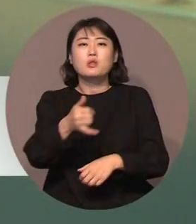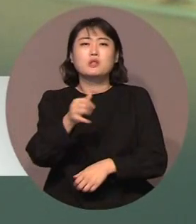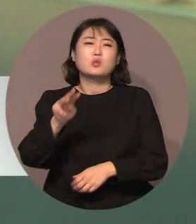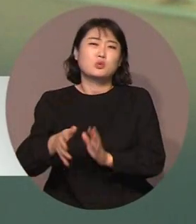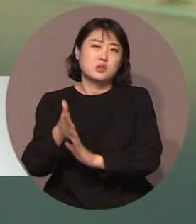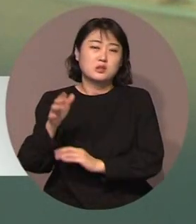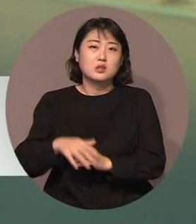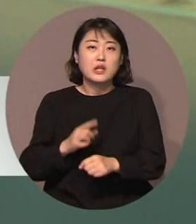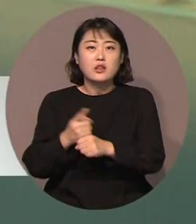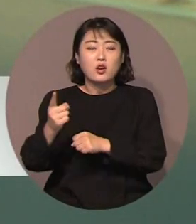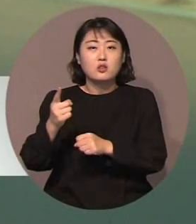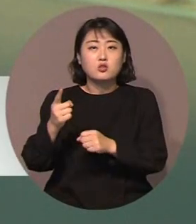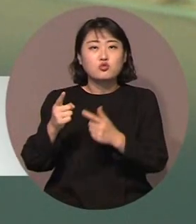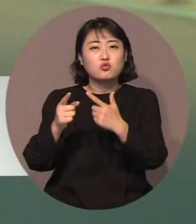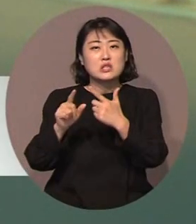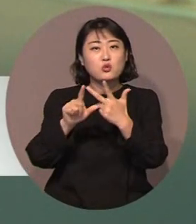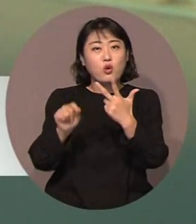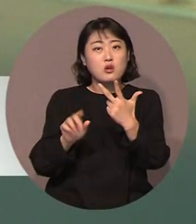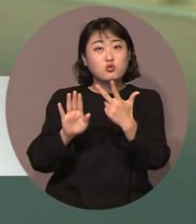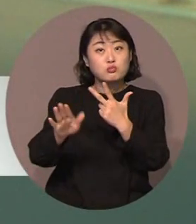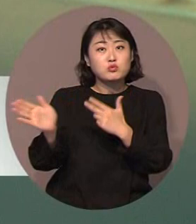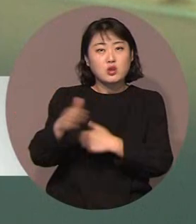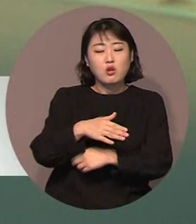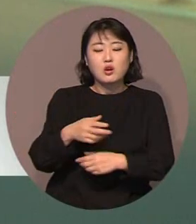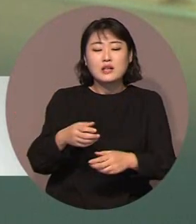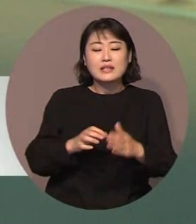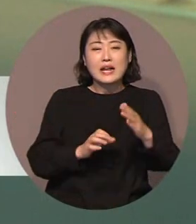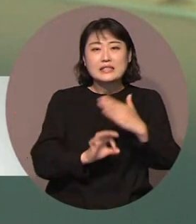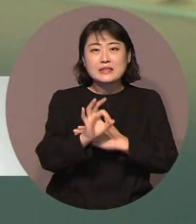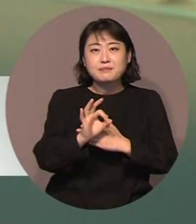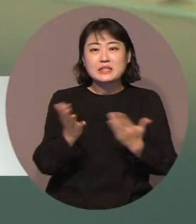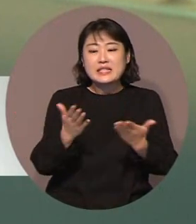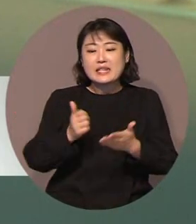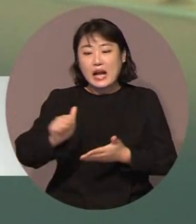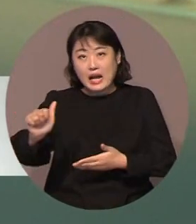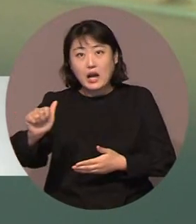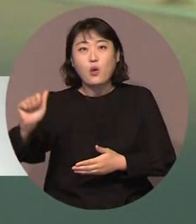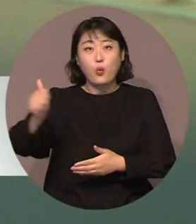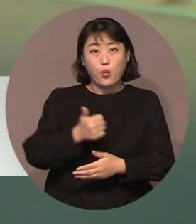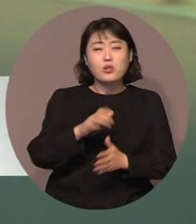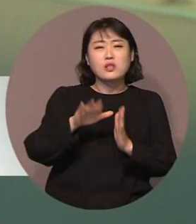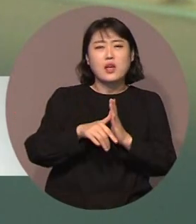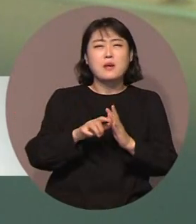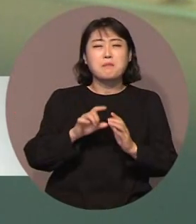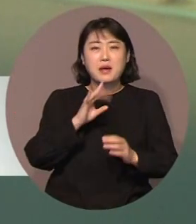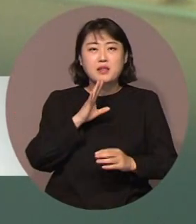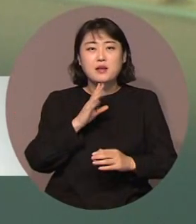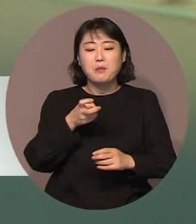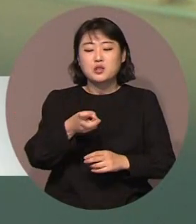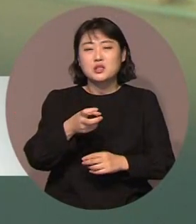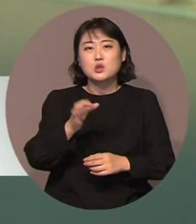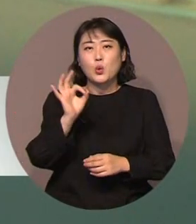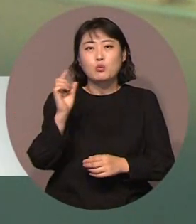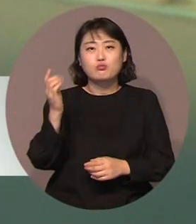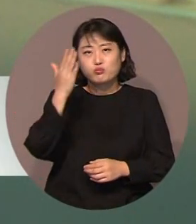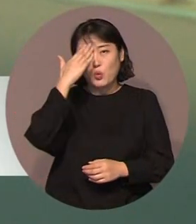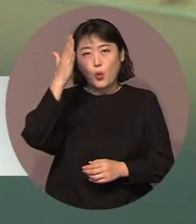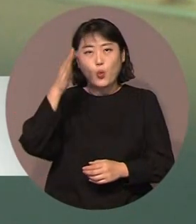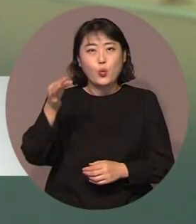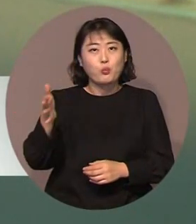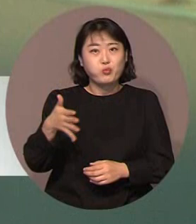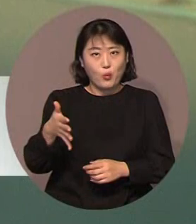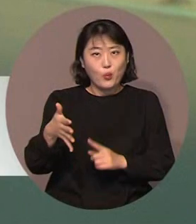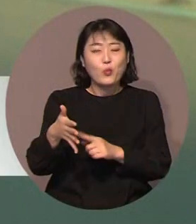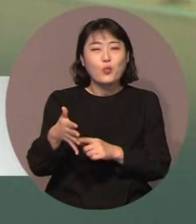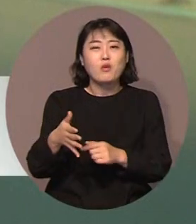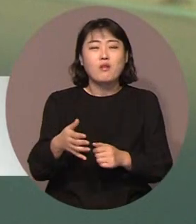세종시가 내년 하반기부터 출퇴근 시간대만이라도 버스 요금을 무료화해 승용차 통행량을 줄이기로 했습니다.